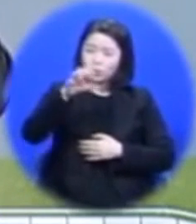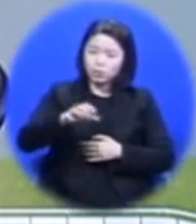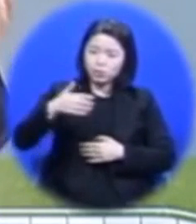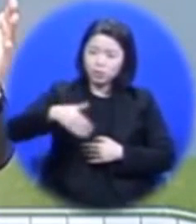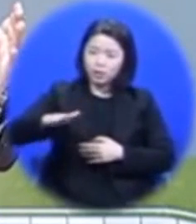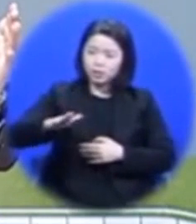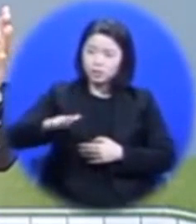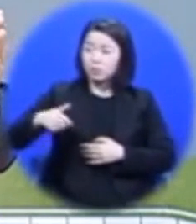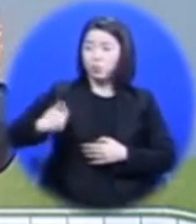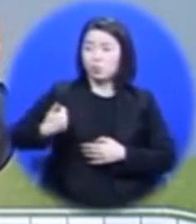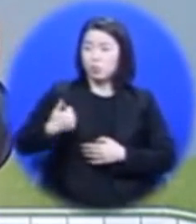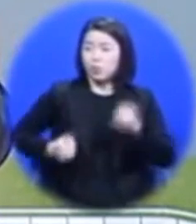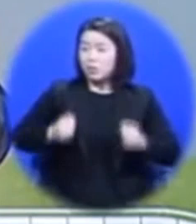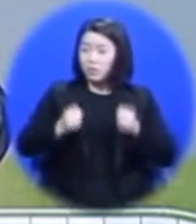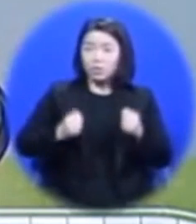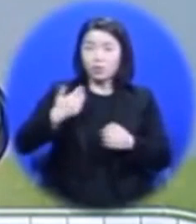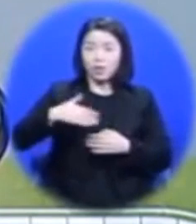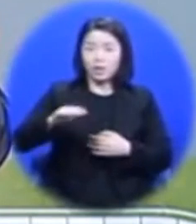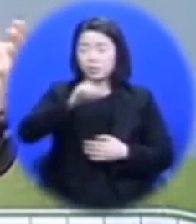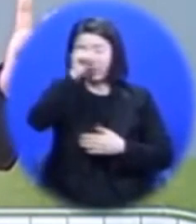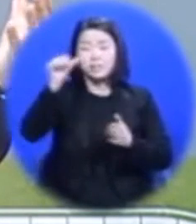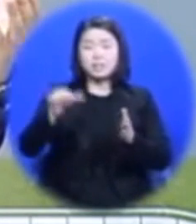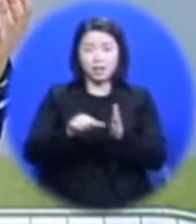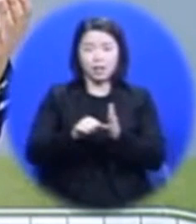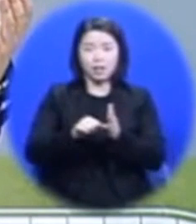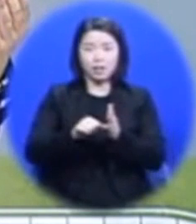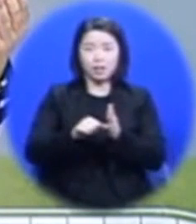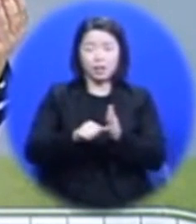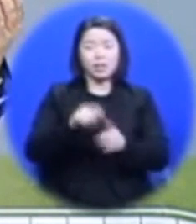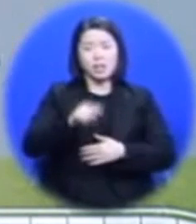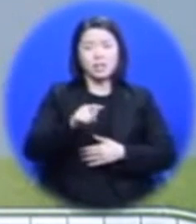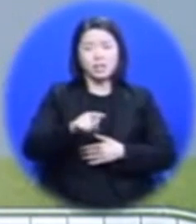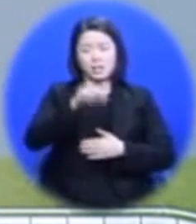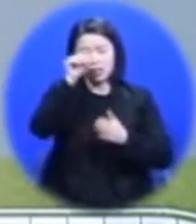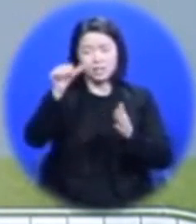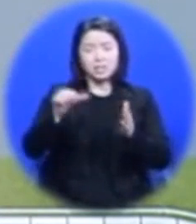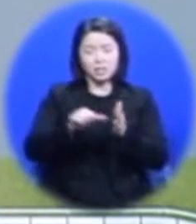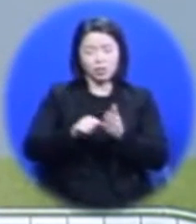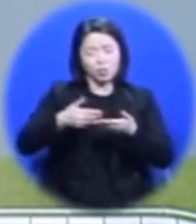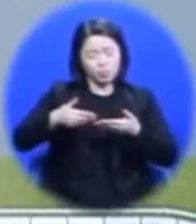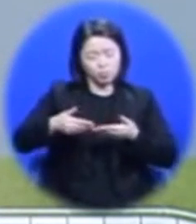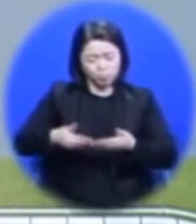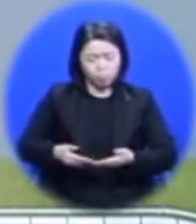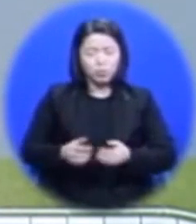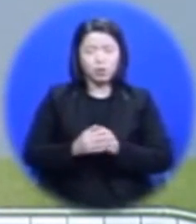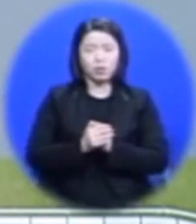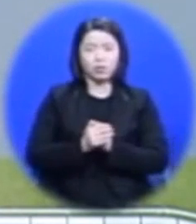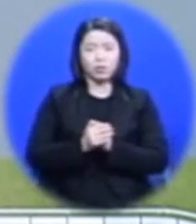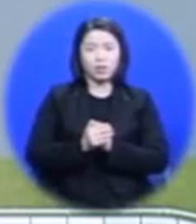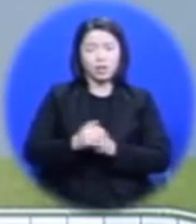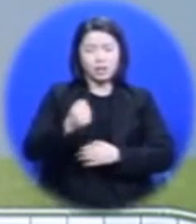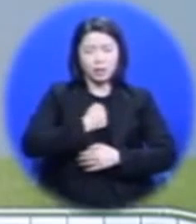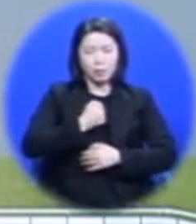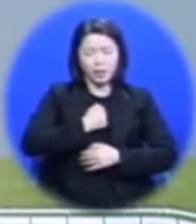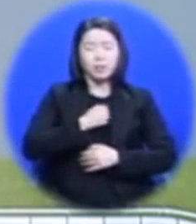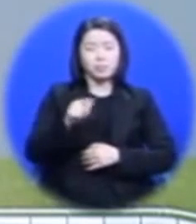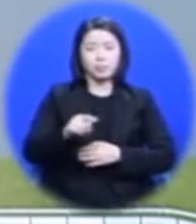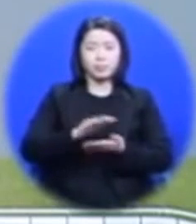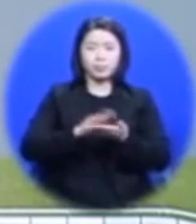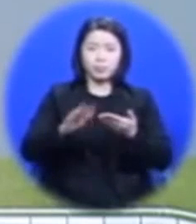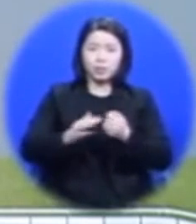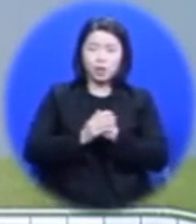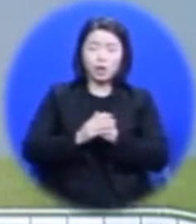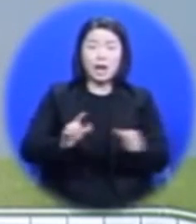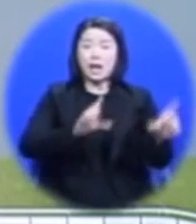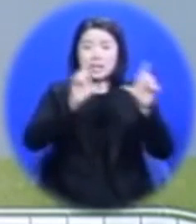모르고 뛰어가야 되는 인생, 그게 인생이 무거운 거죠. 답답한 겁니다.